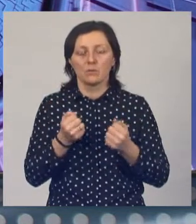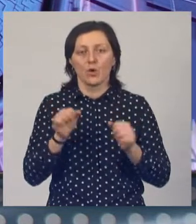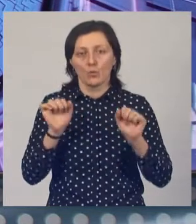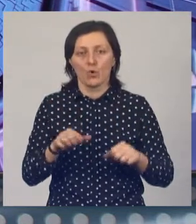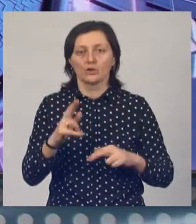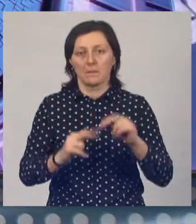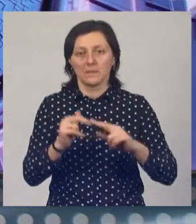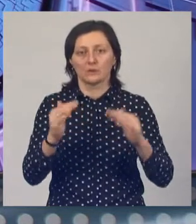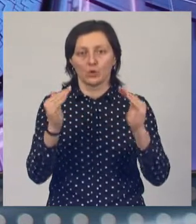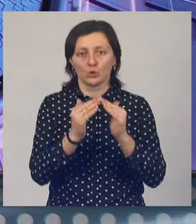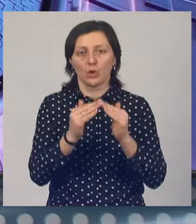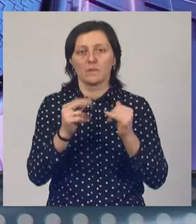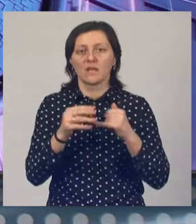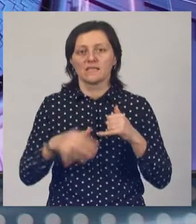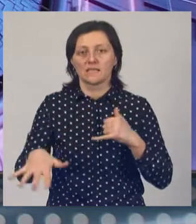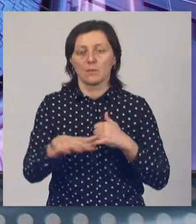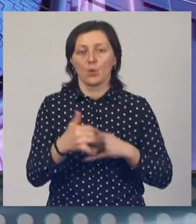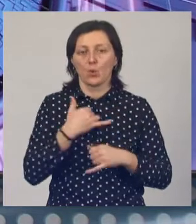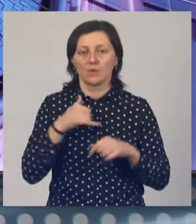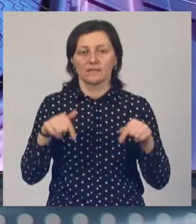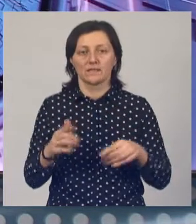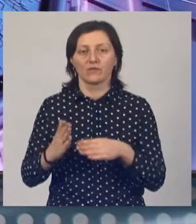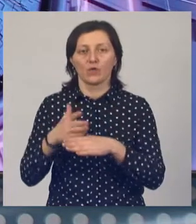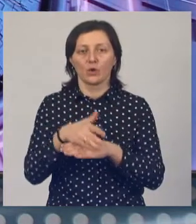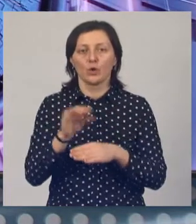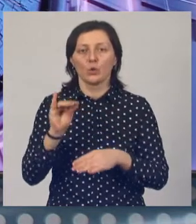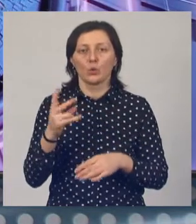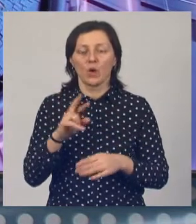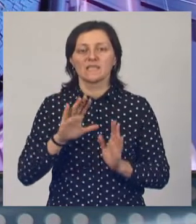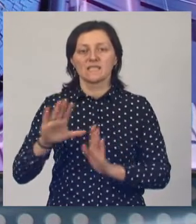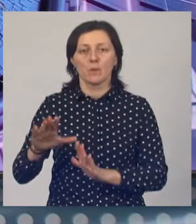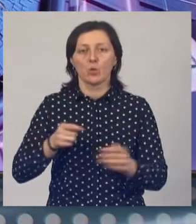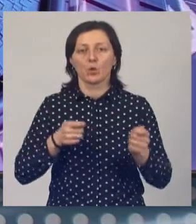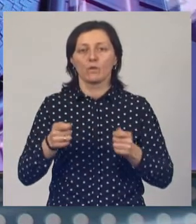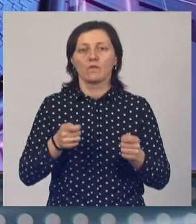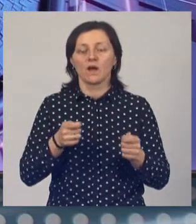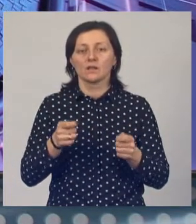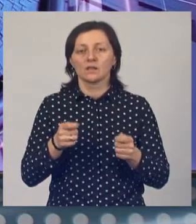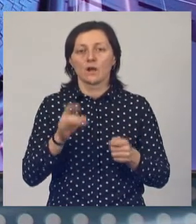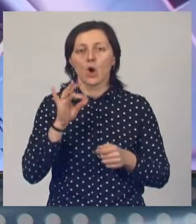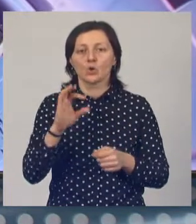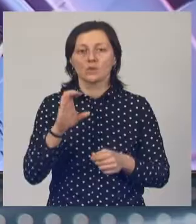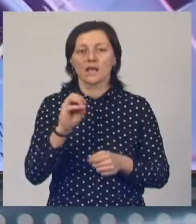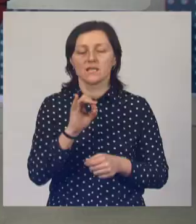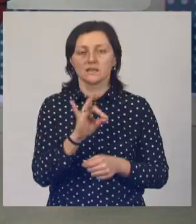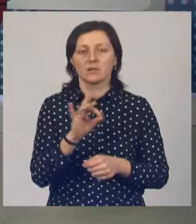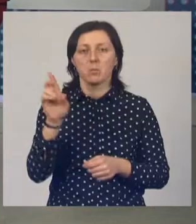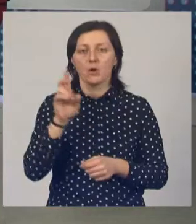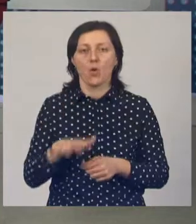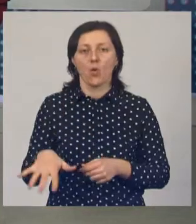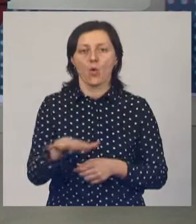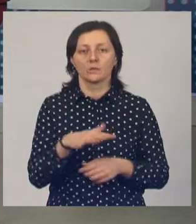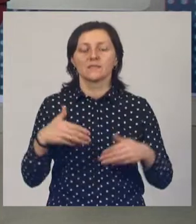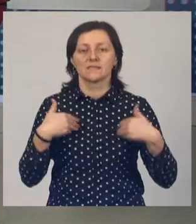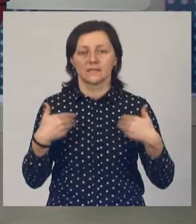сельхоз землях узнаем прямо сейчас у нас в студии юлия и цинично заместитель руководителя управления росреестра по белгородской области юлия александровна